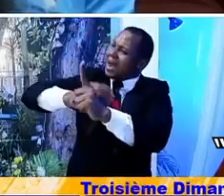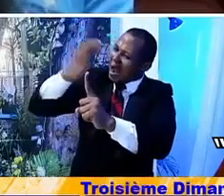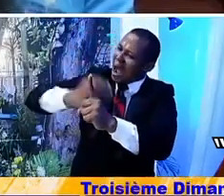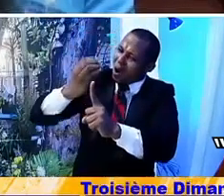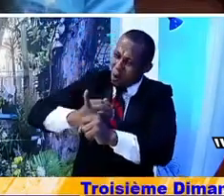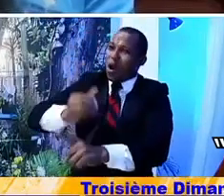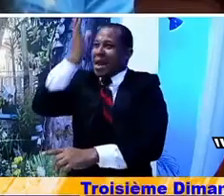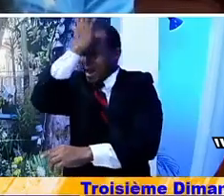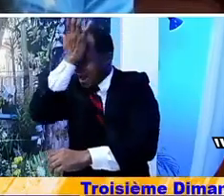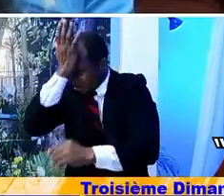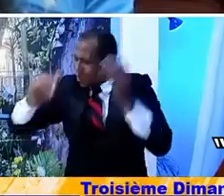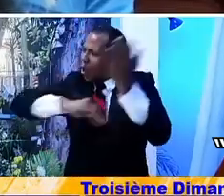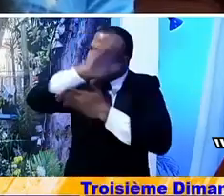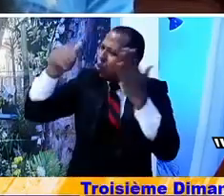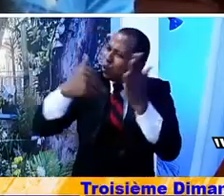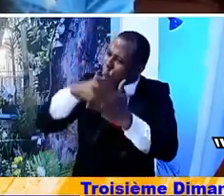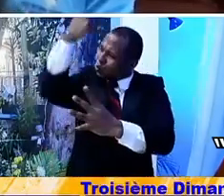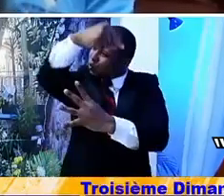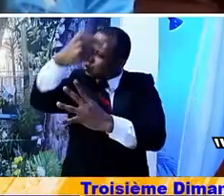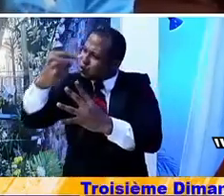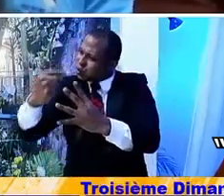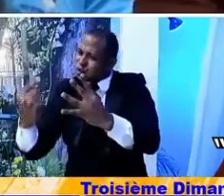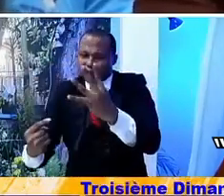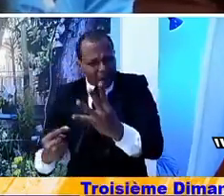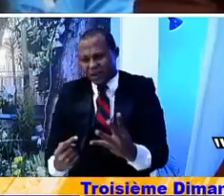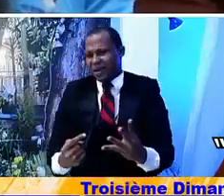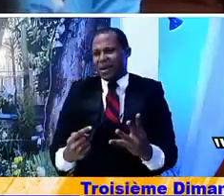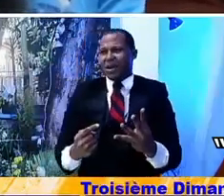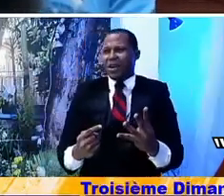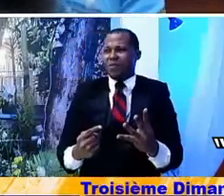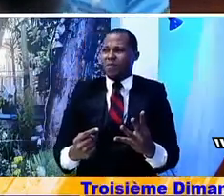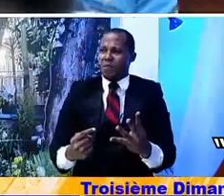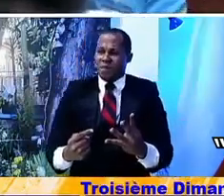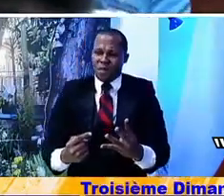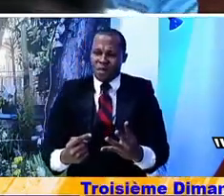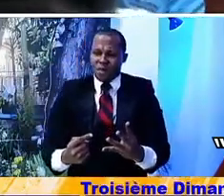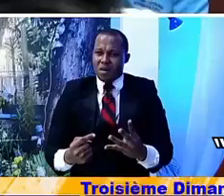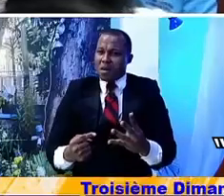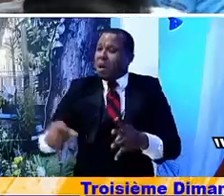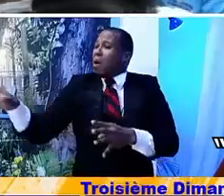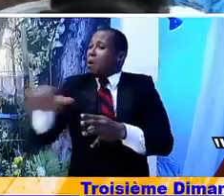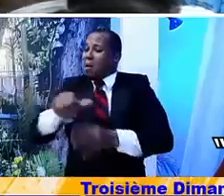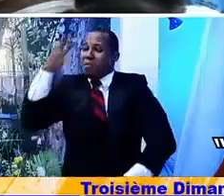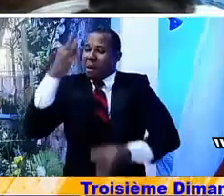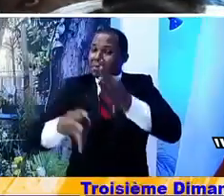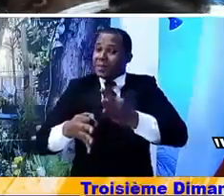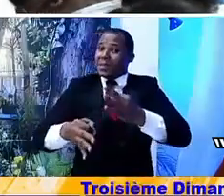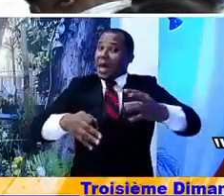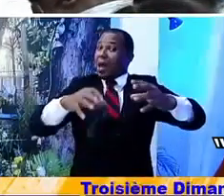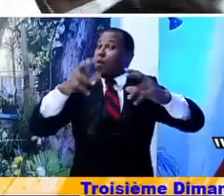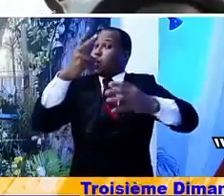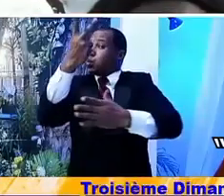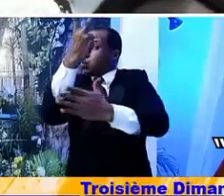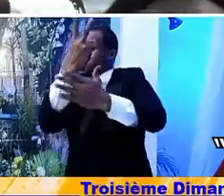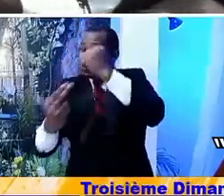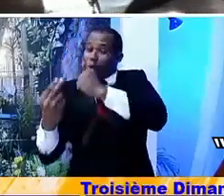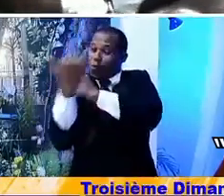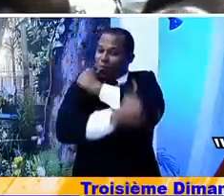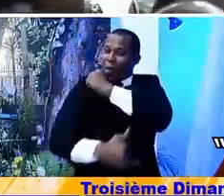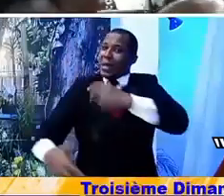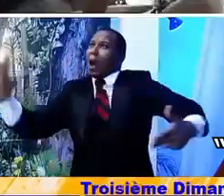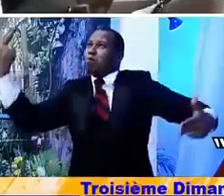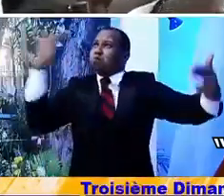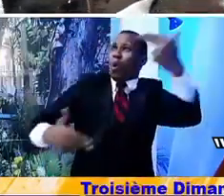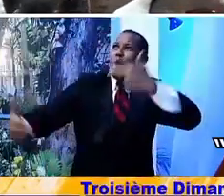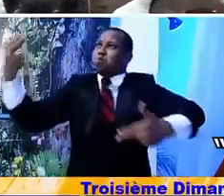grands pays, qu'est-ce qu'on a les trêves de Noël? Trêve de Noël, là, c'est comme si, même si des pays sont en guerre, ils ont presque une